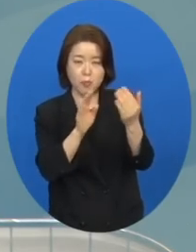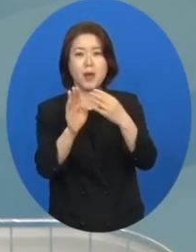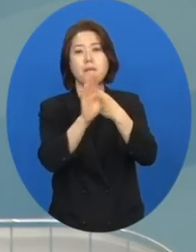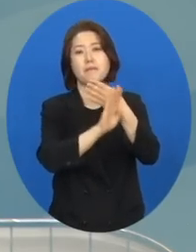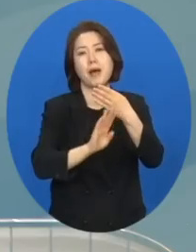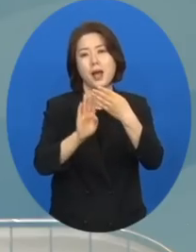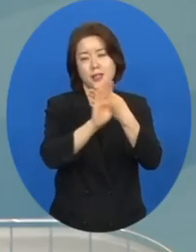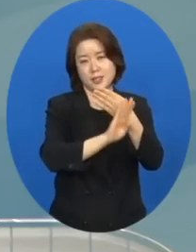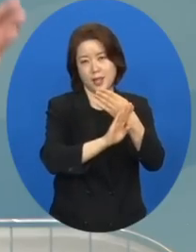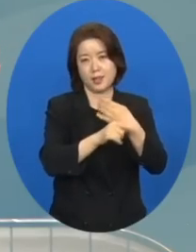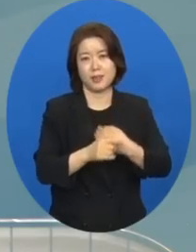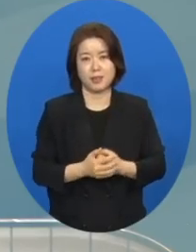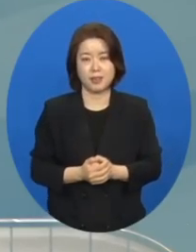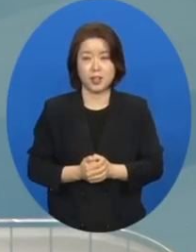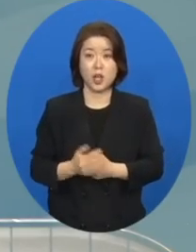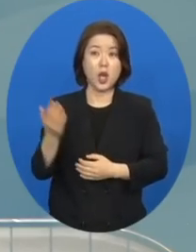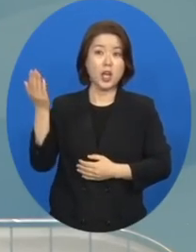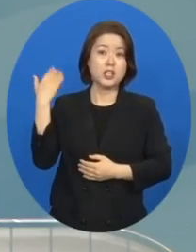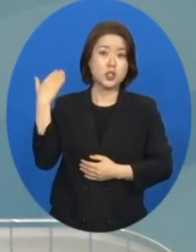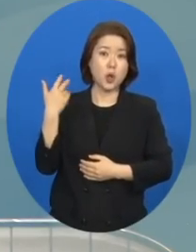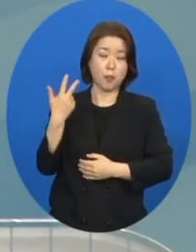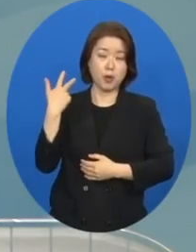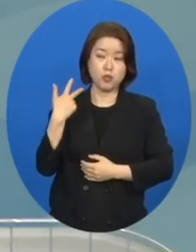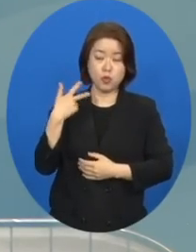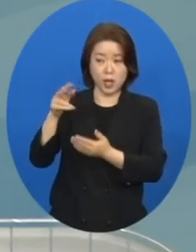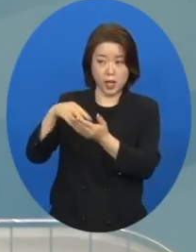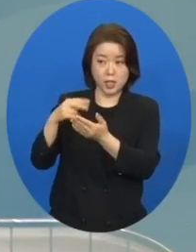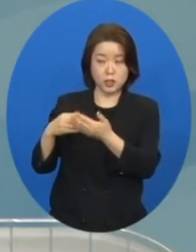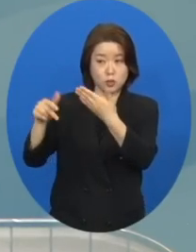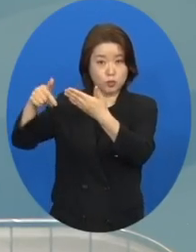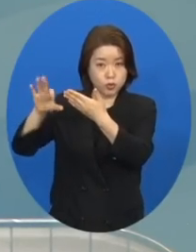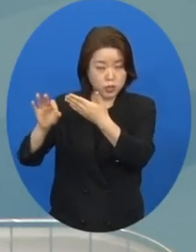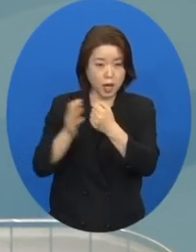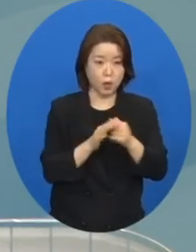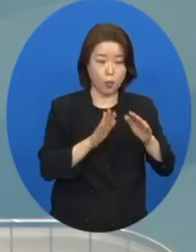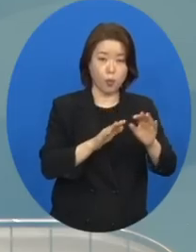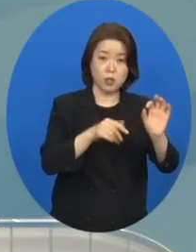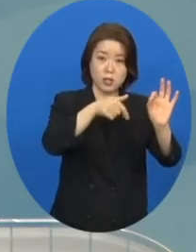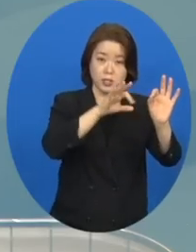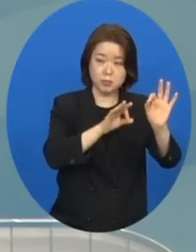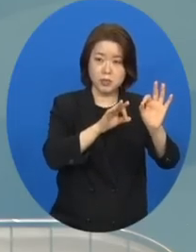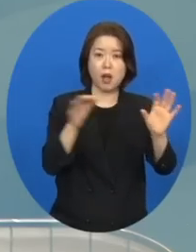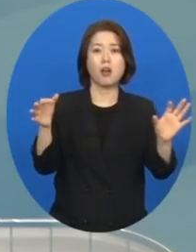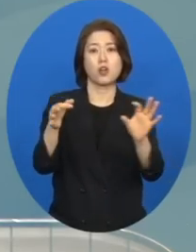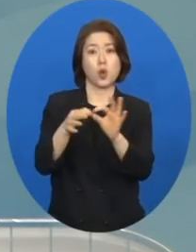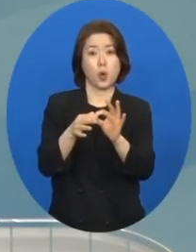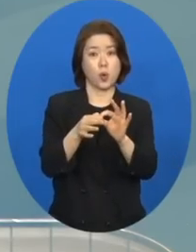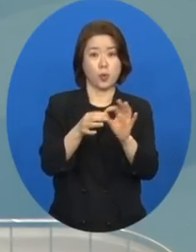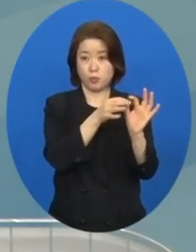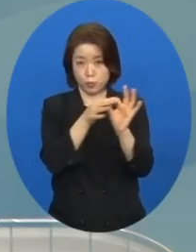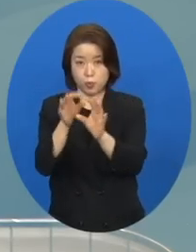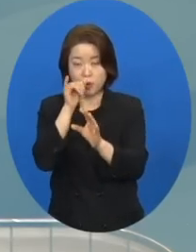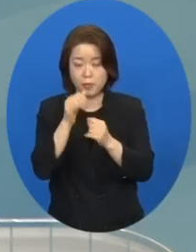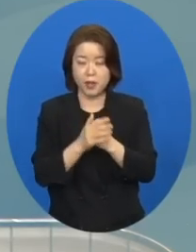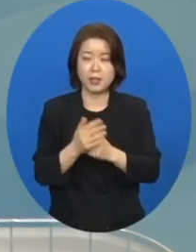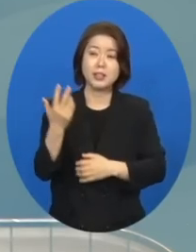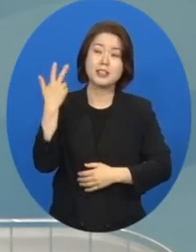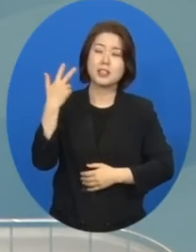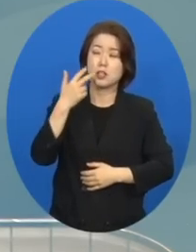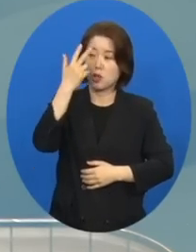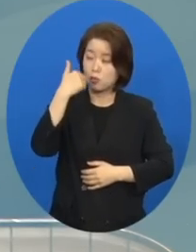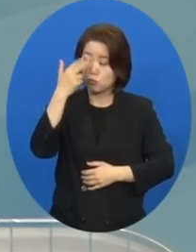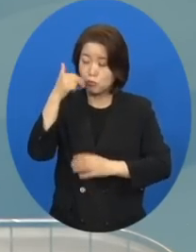읽은 20장 과 지난 제 우리가 읽은 국장은 따로 따로가 아니라 연결되어 있는 이야기입니다 지난주에 눈먼 사람 이야기